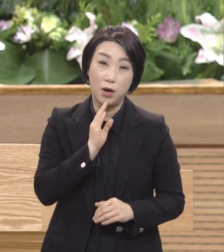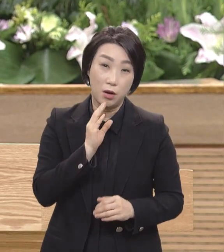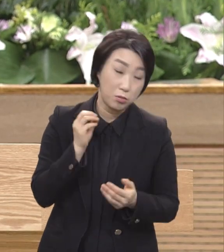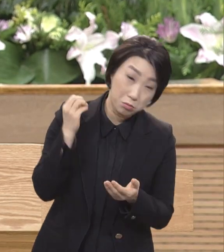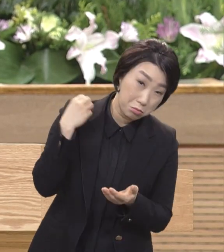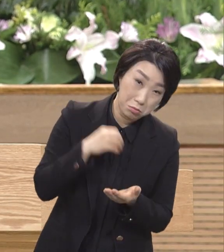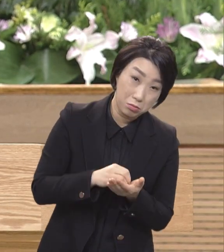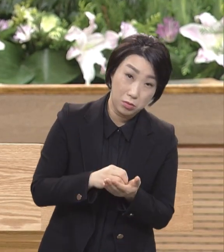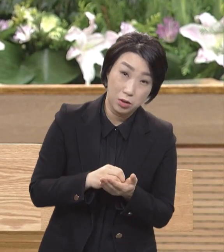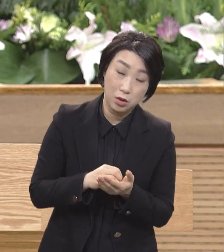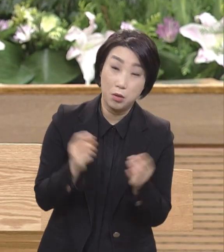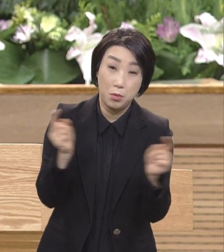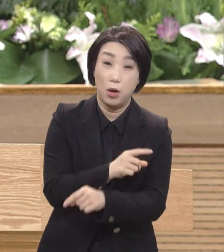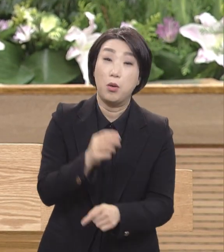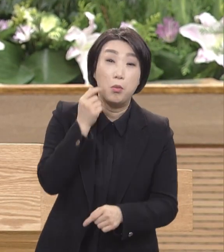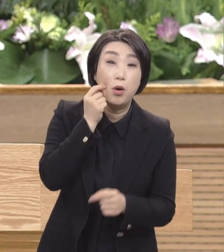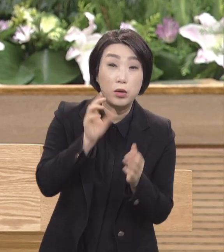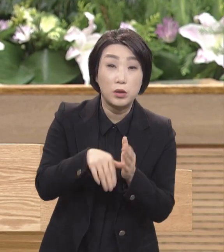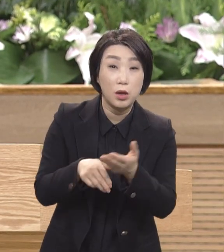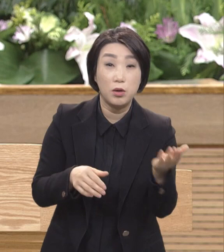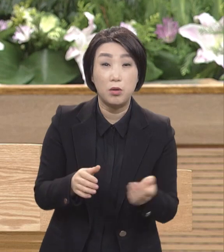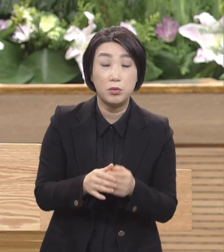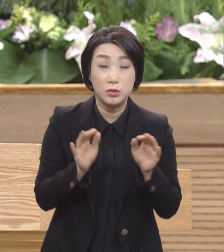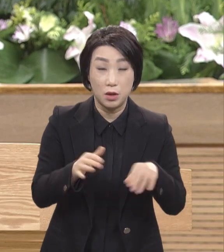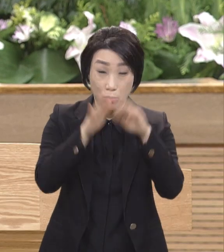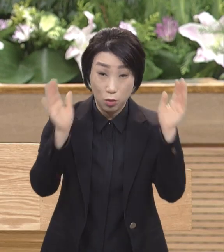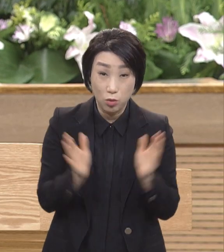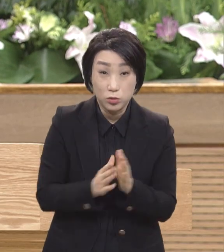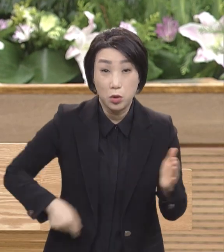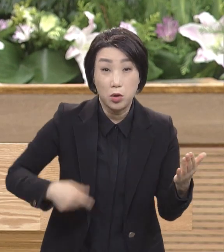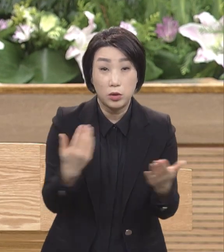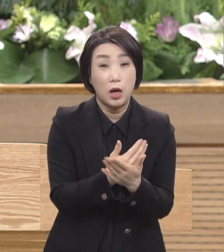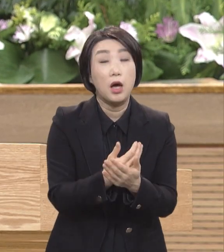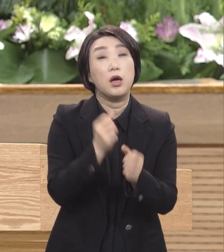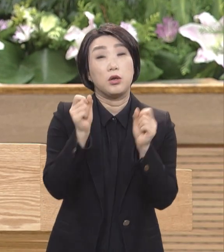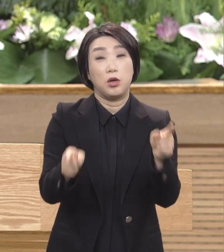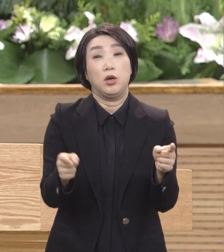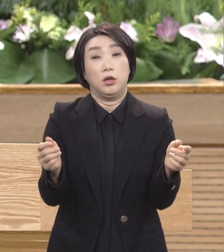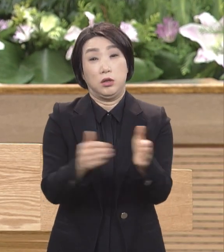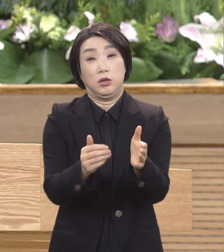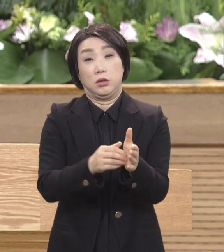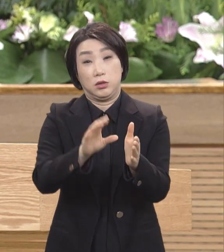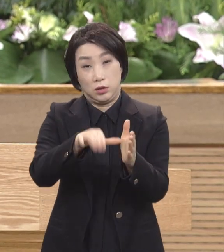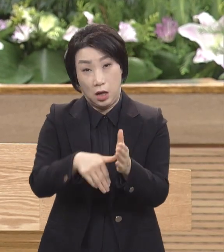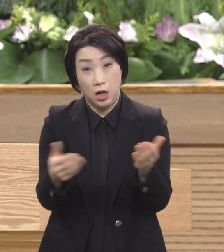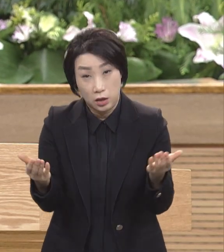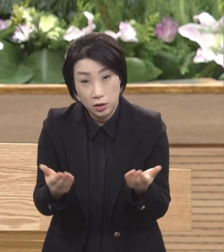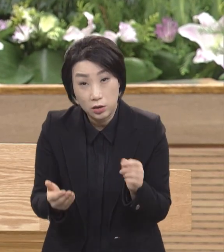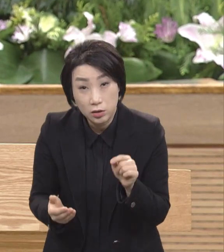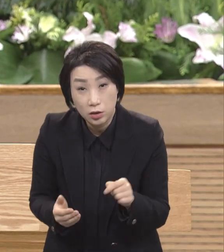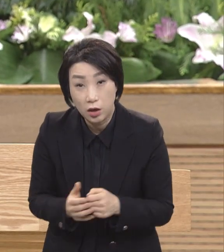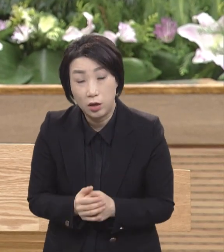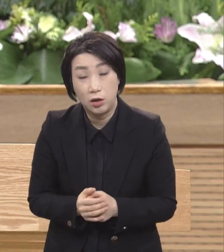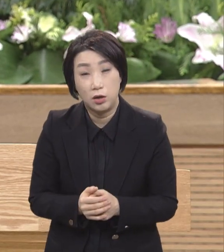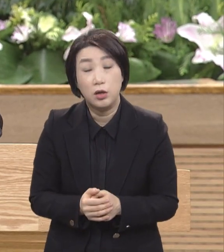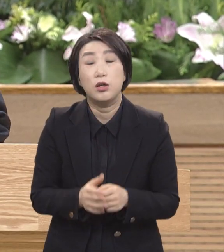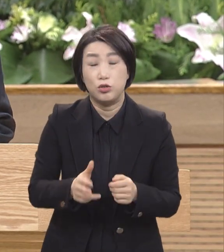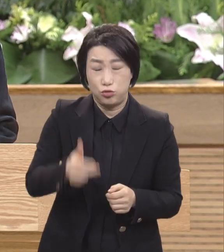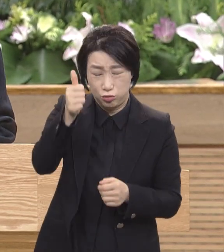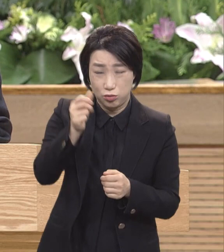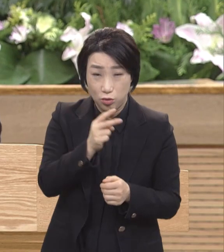돌이킬 수 없을 때, 모든 회개의 기회가 끝나버렸을 때 얘기요.